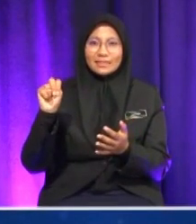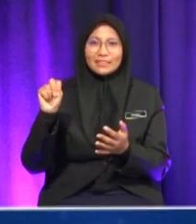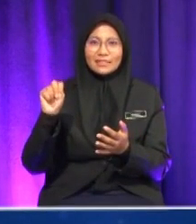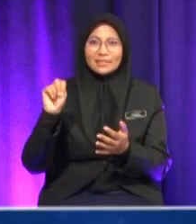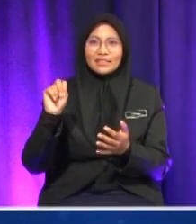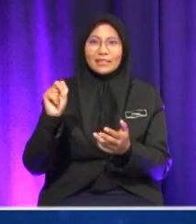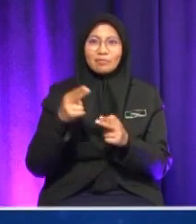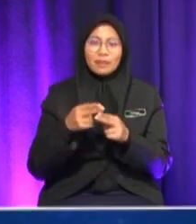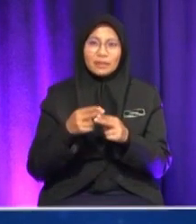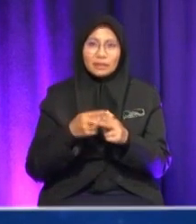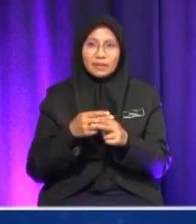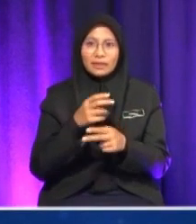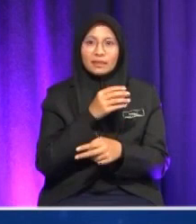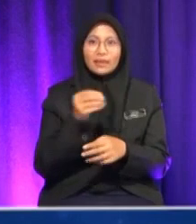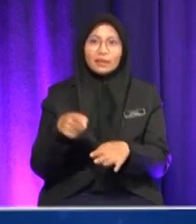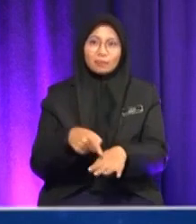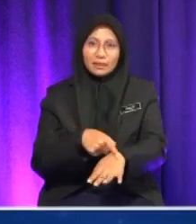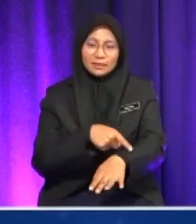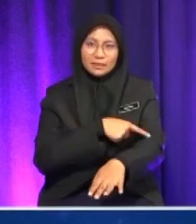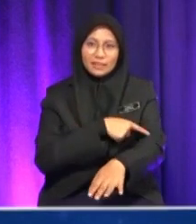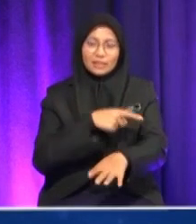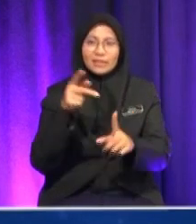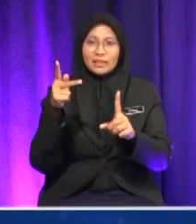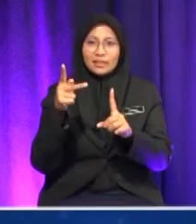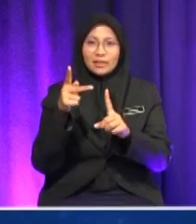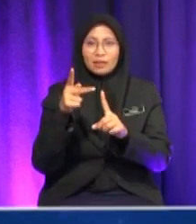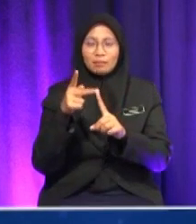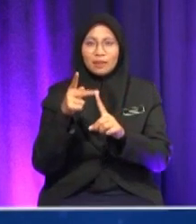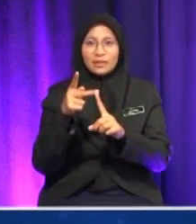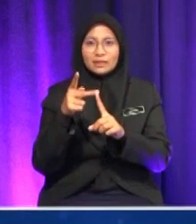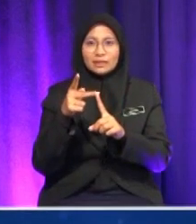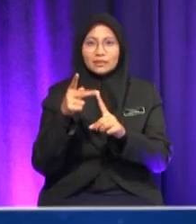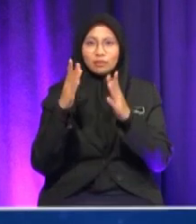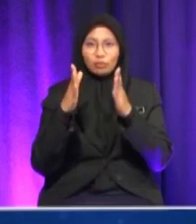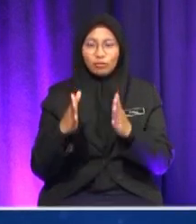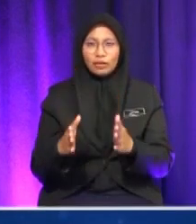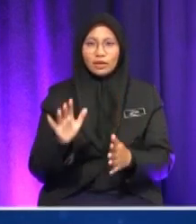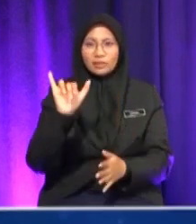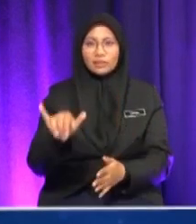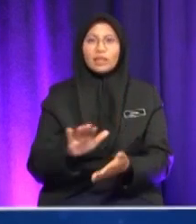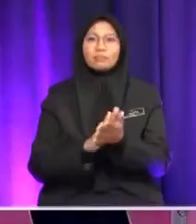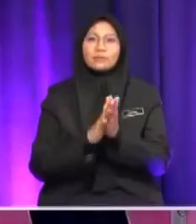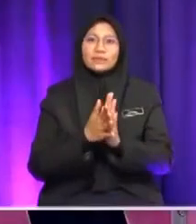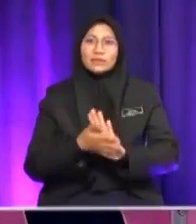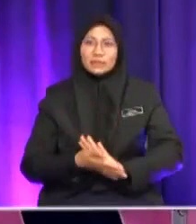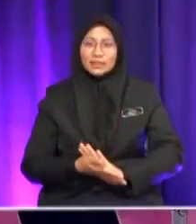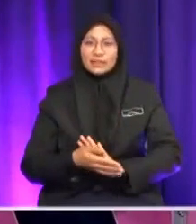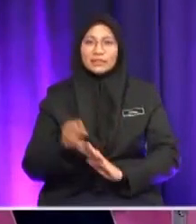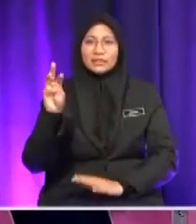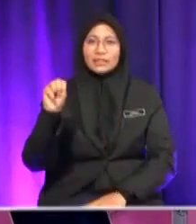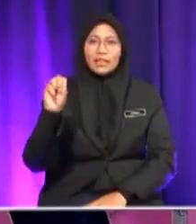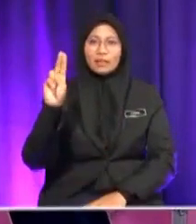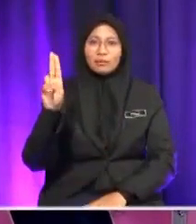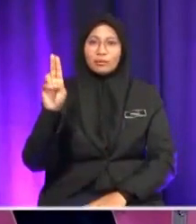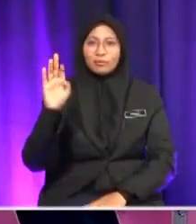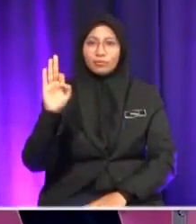jangka panjang kepada individu yang disediakan sebagai muflis? Cikgu ulang. Apakah kesan jangka